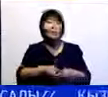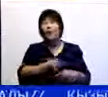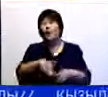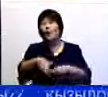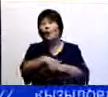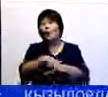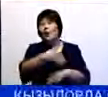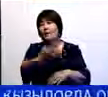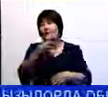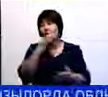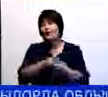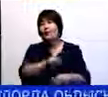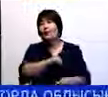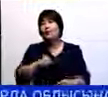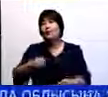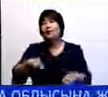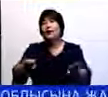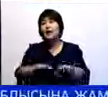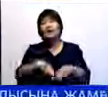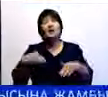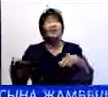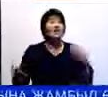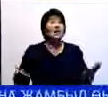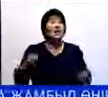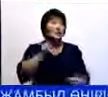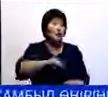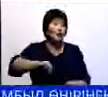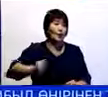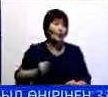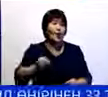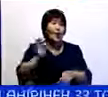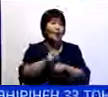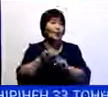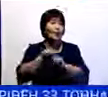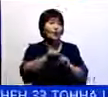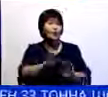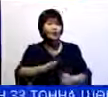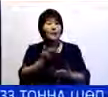жауапкершілігі, сонымен қатар өзімен қатар жан-жағындағы ұжымдастарға ауруды жұқтырмау мәселесі одан да жоғары тұрады.